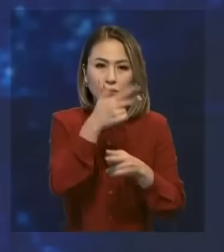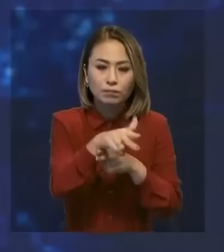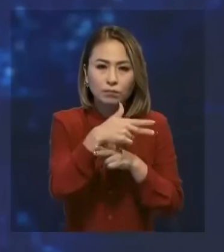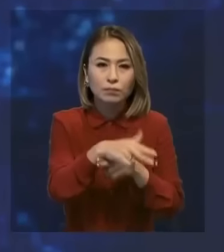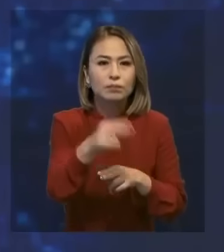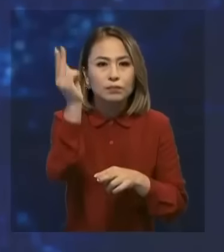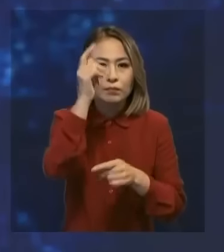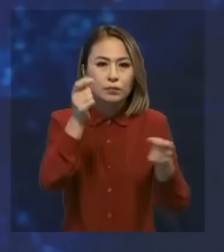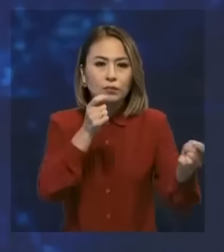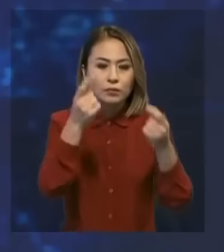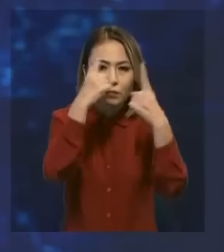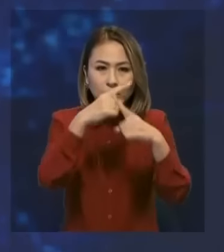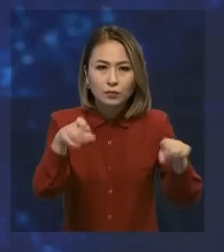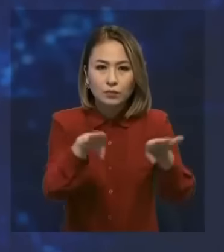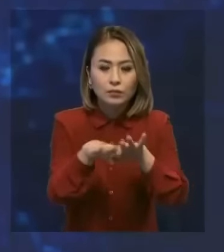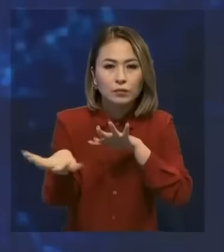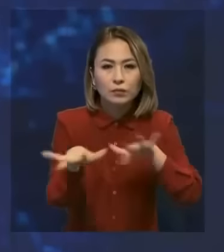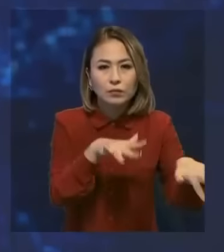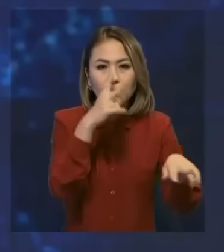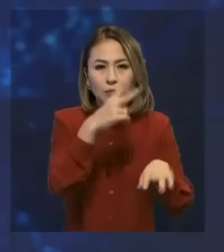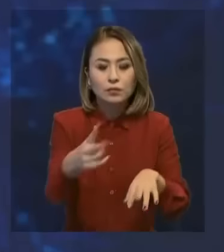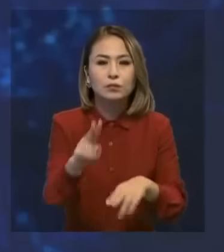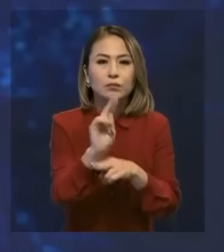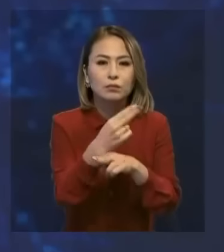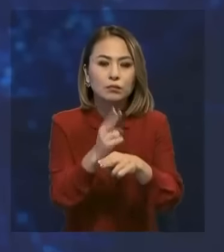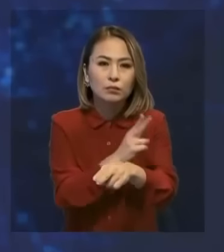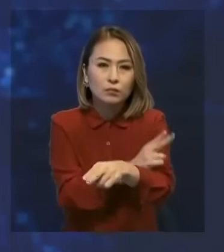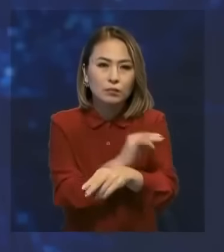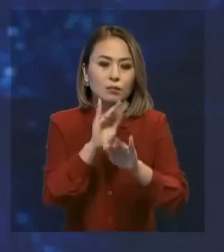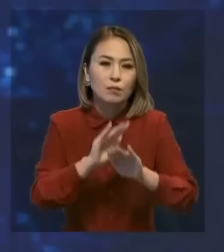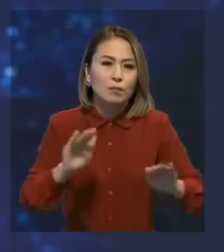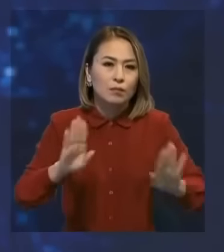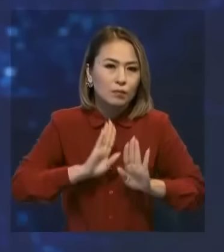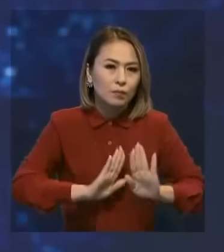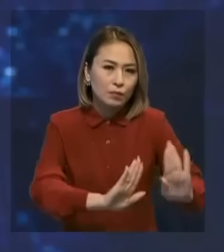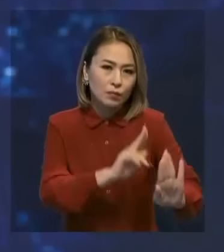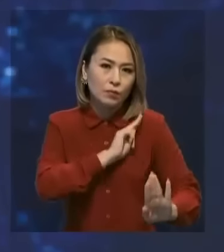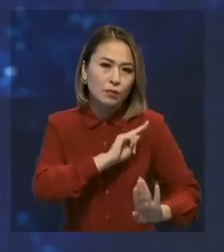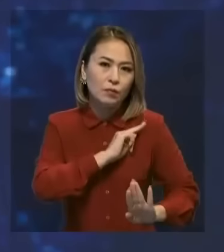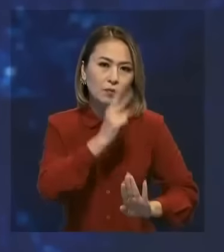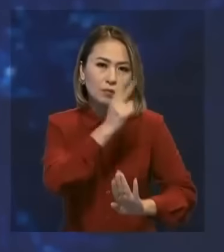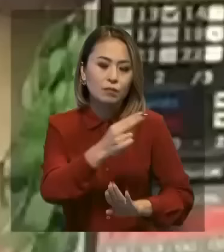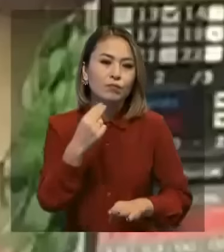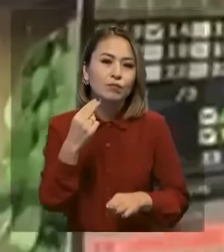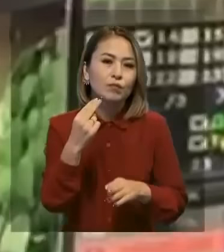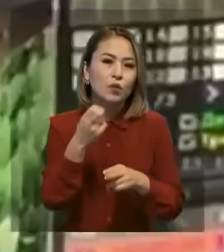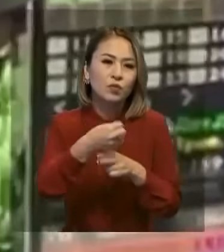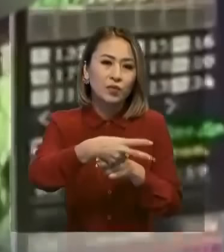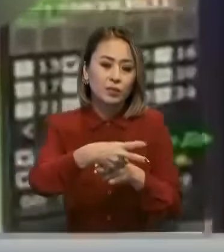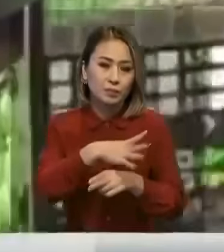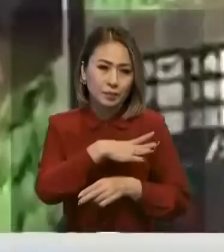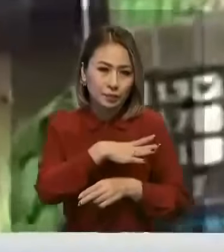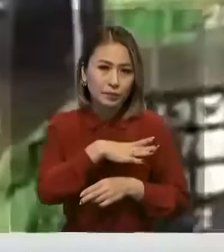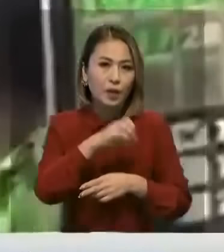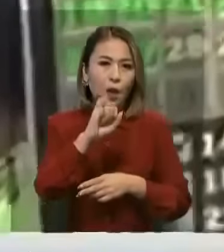болған. Білім басқармасының хабарлауынша осы әрекетке жол берген топ тәрбиешісі мен балабақша меңгерушісі жұмыстан босатылған.